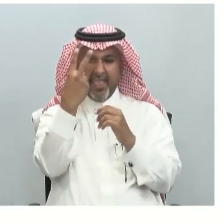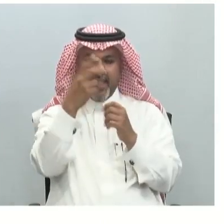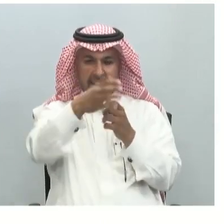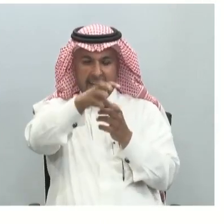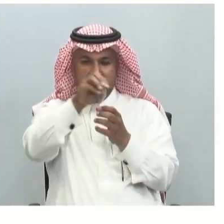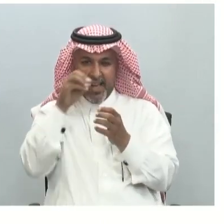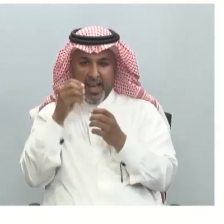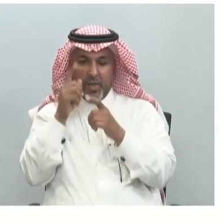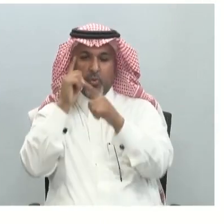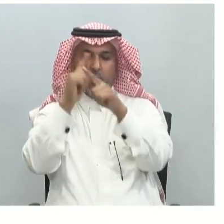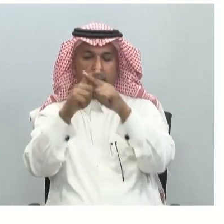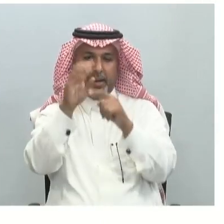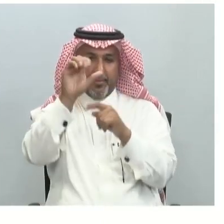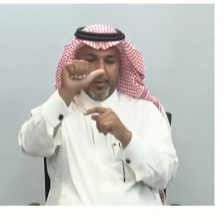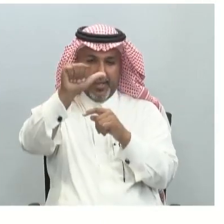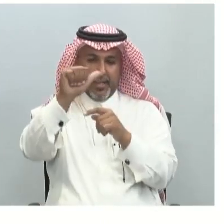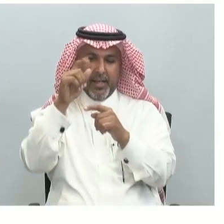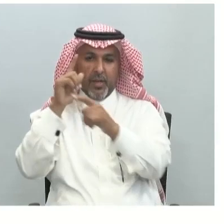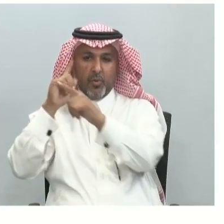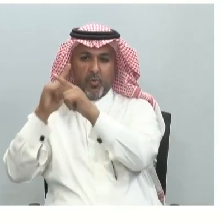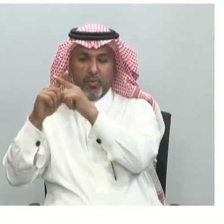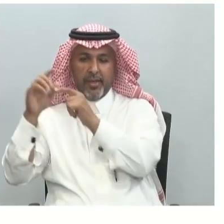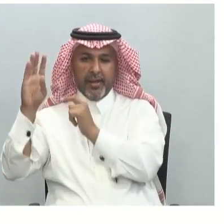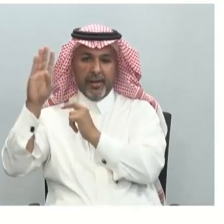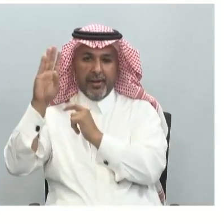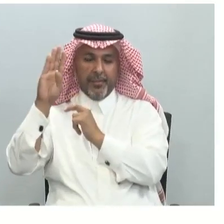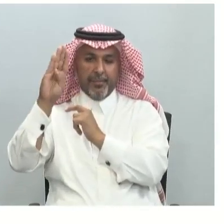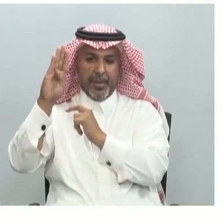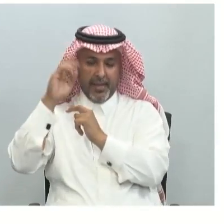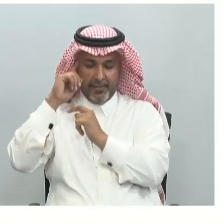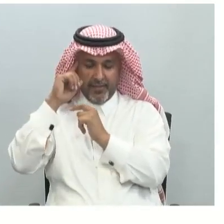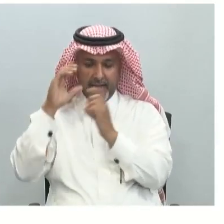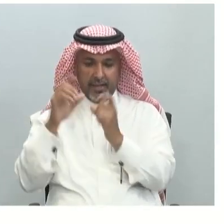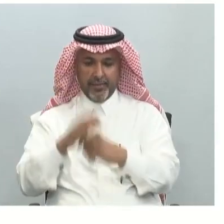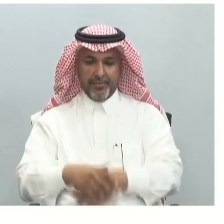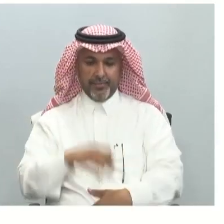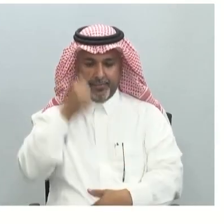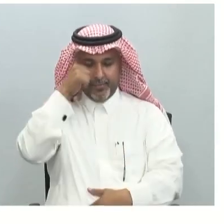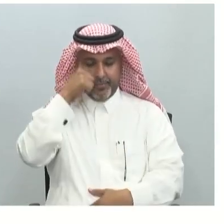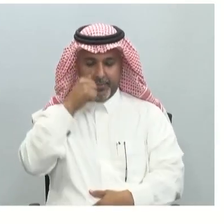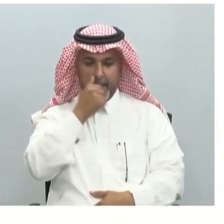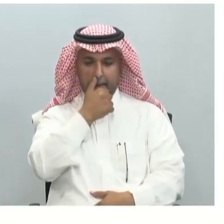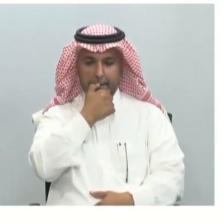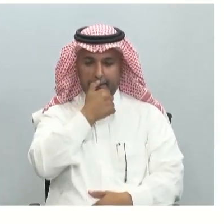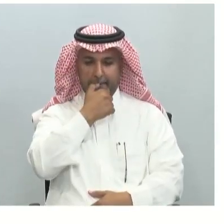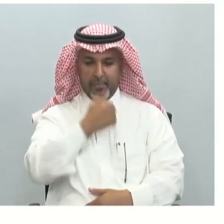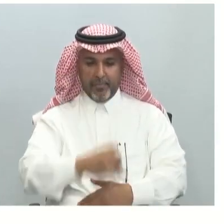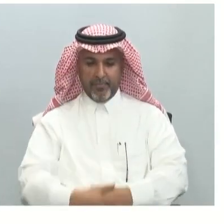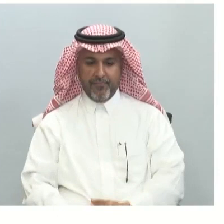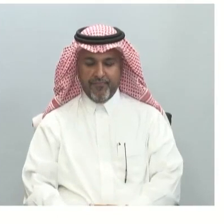في اي بي ام زائد ثلاثه